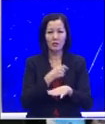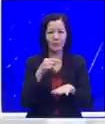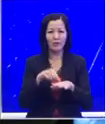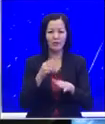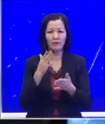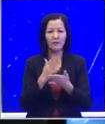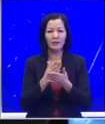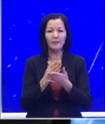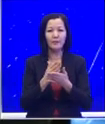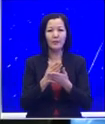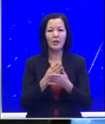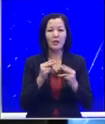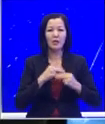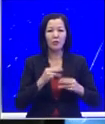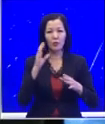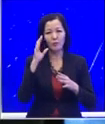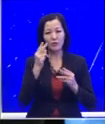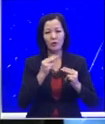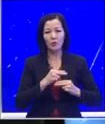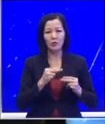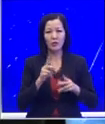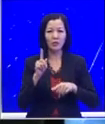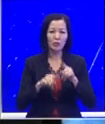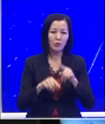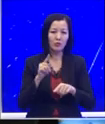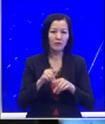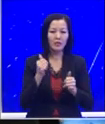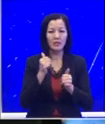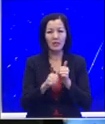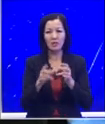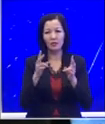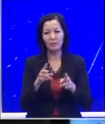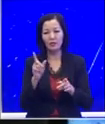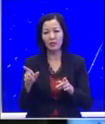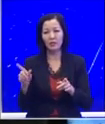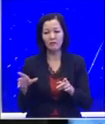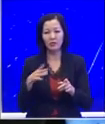соболезнования. Работают психологи с родственниками и с каждым пострадавшим.